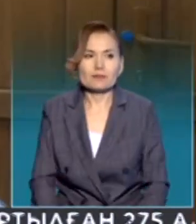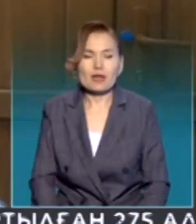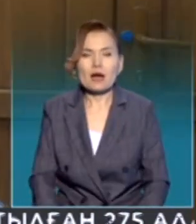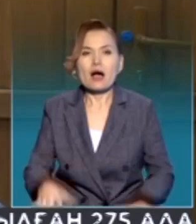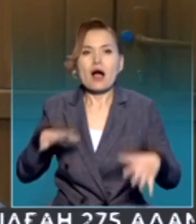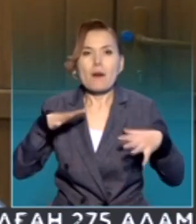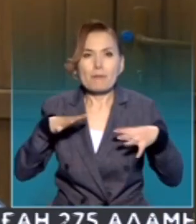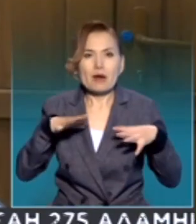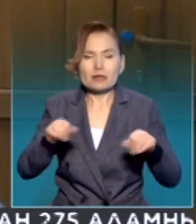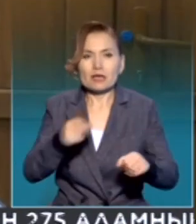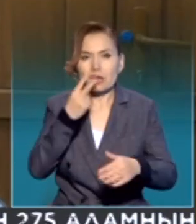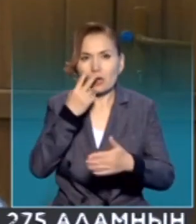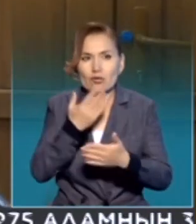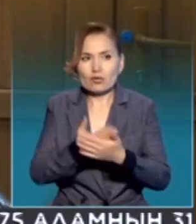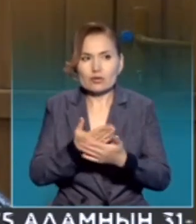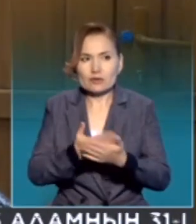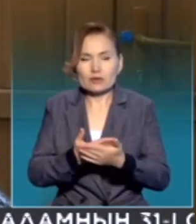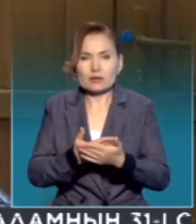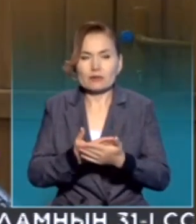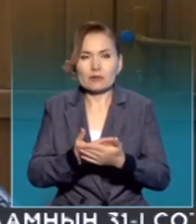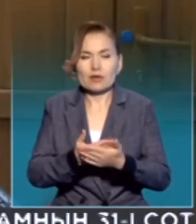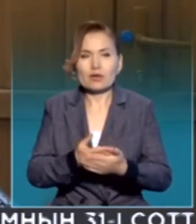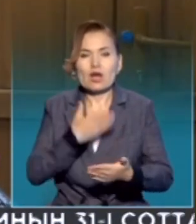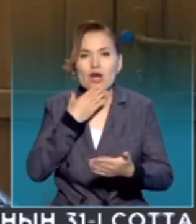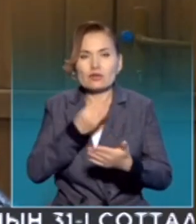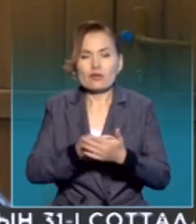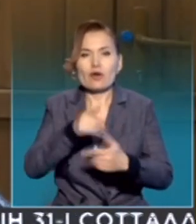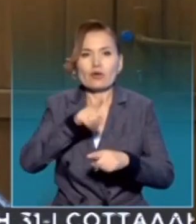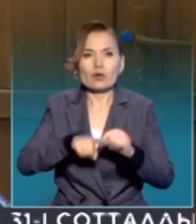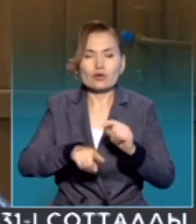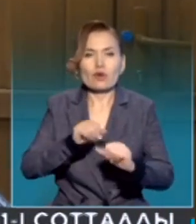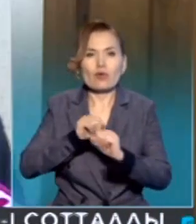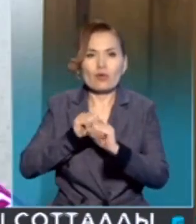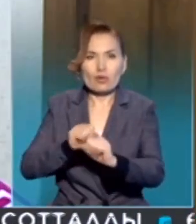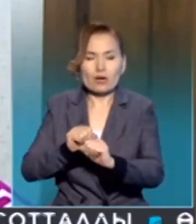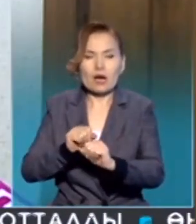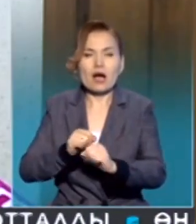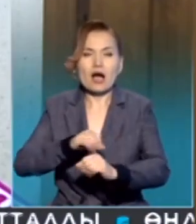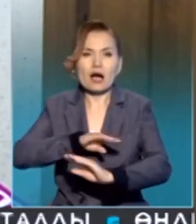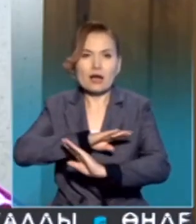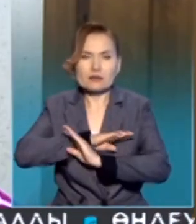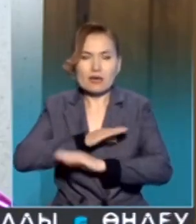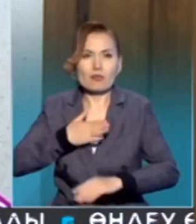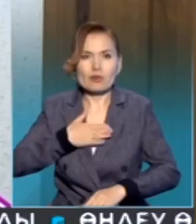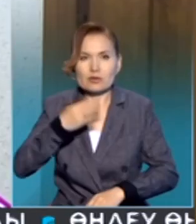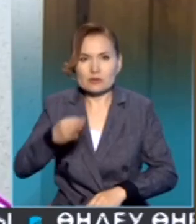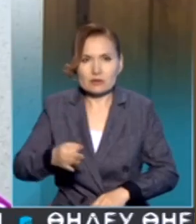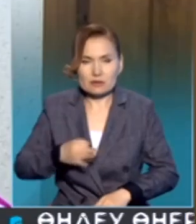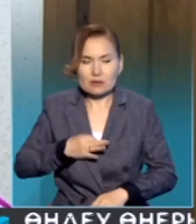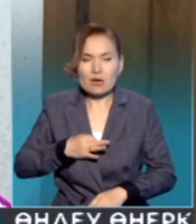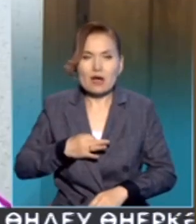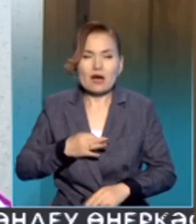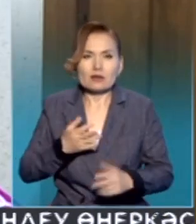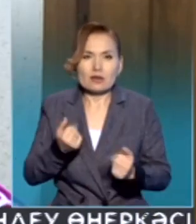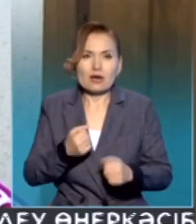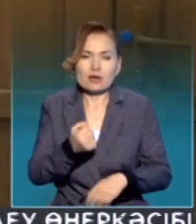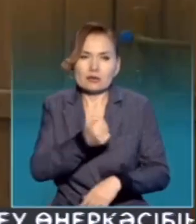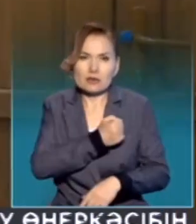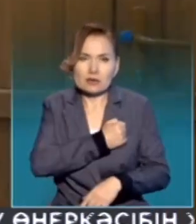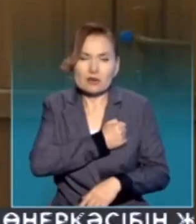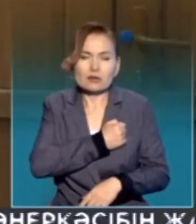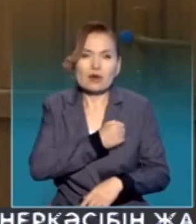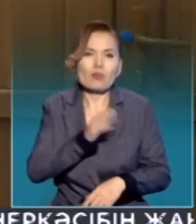Батырлығын көрсетіп, отанын қорғаймын деп енді қаза тапты. Халқымыз аман болсын, бейбітшілік өмір